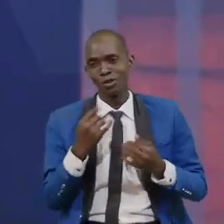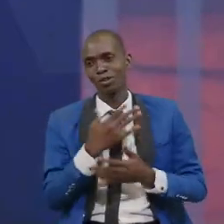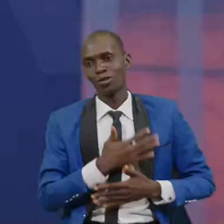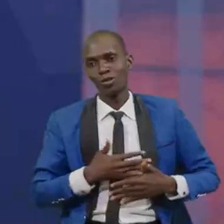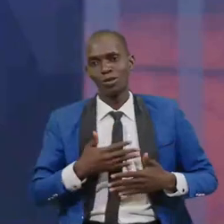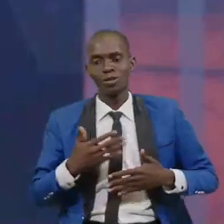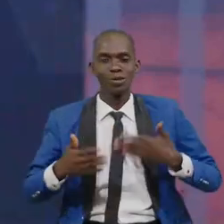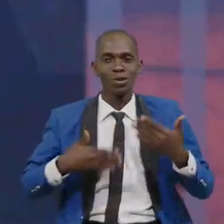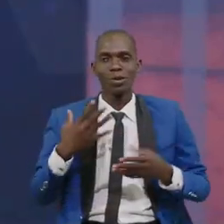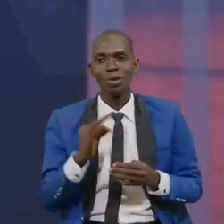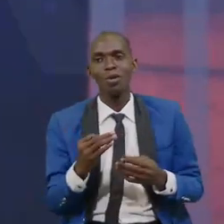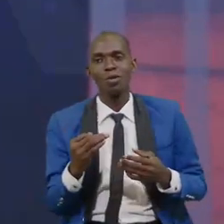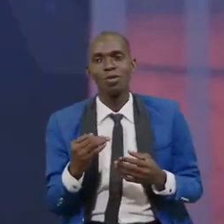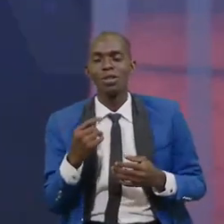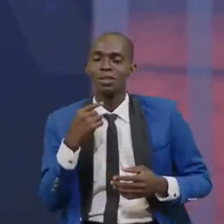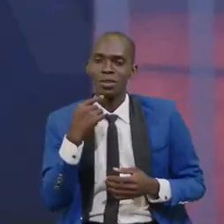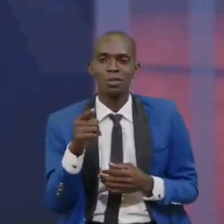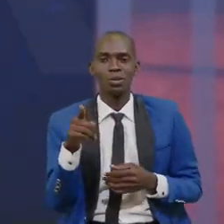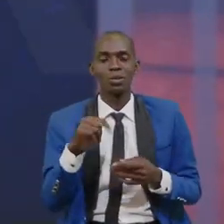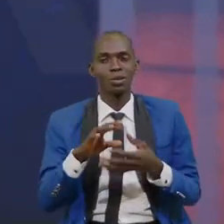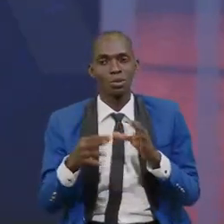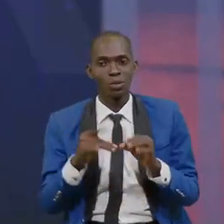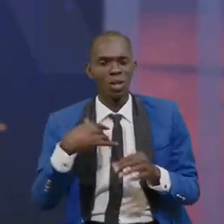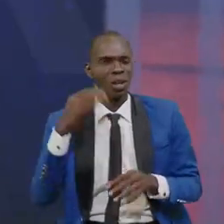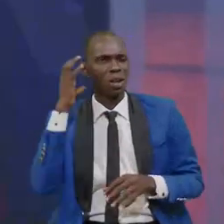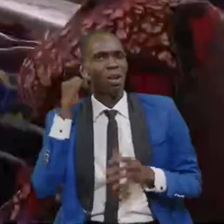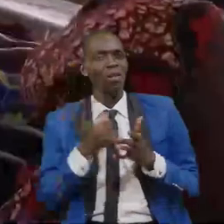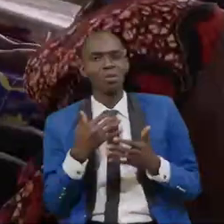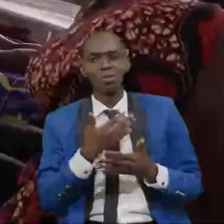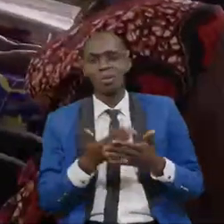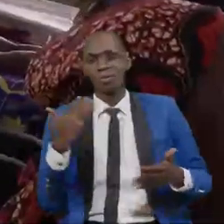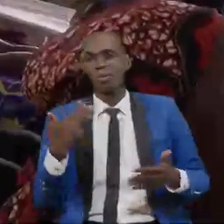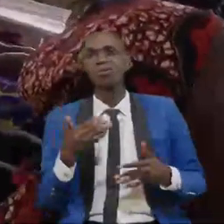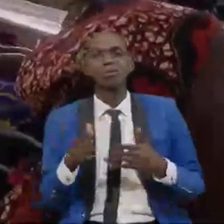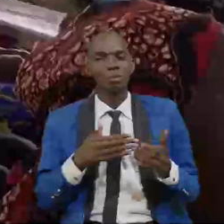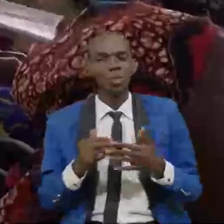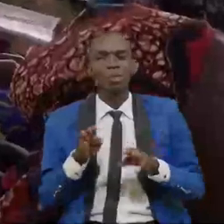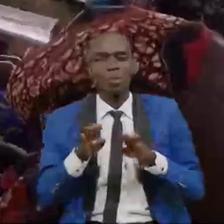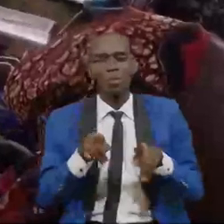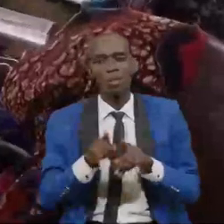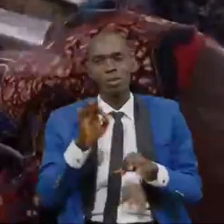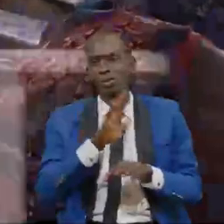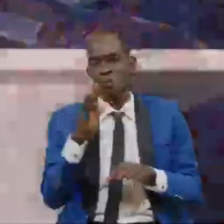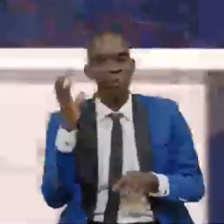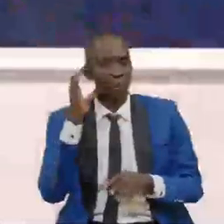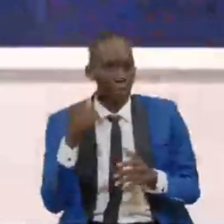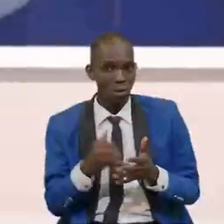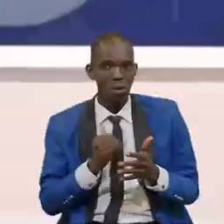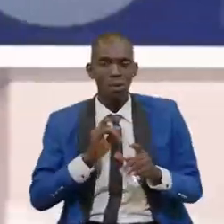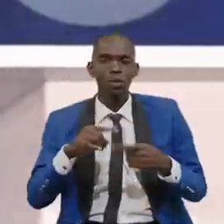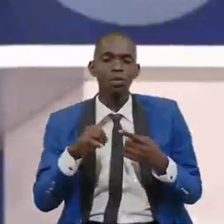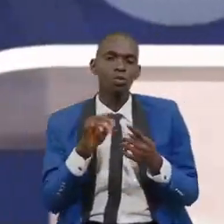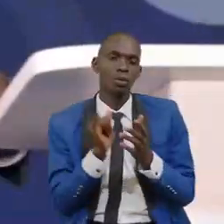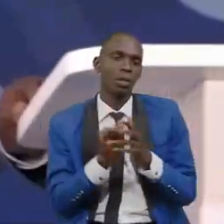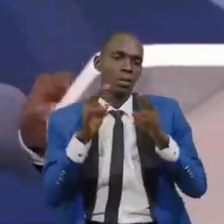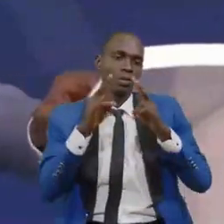l'histoire. Ah, ils ont déjà tous entendu ça. Non, faites comme si vous n'avez pas entendu ça. Alors nous sommes allés dans ce village-là et j'ai vu cette